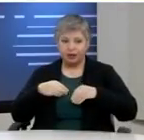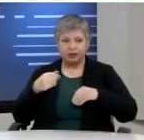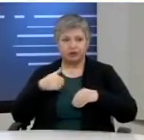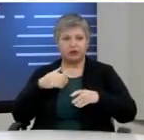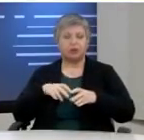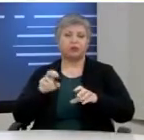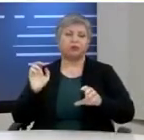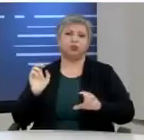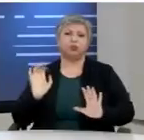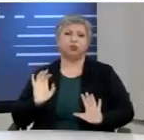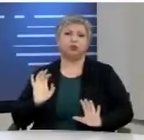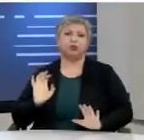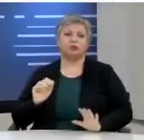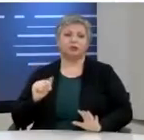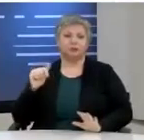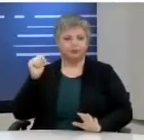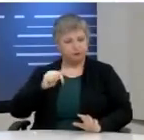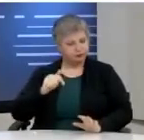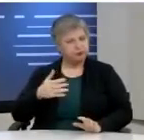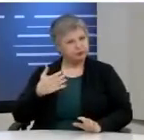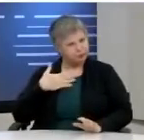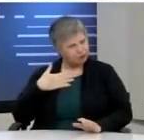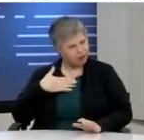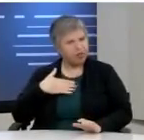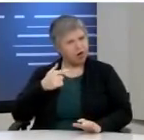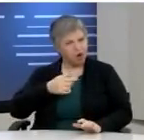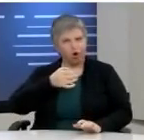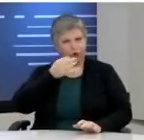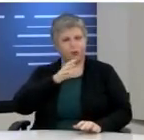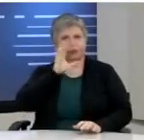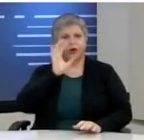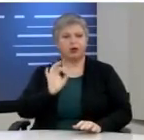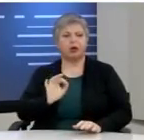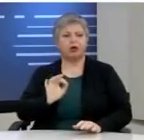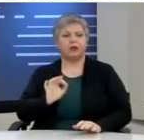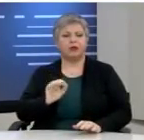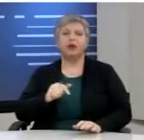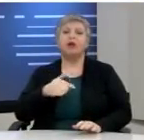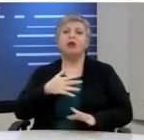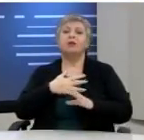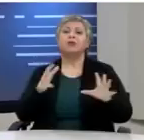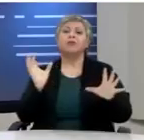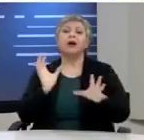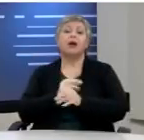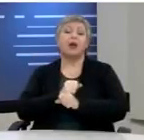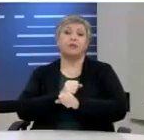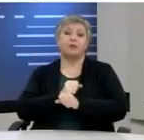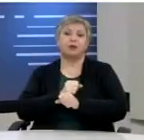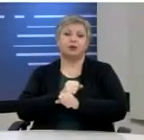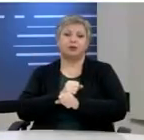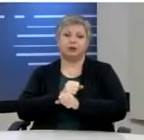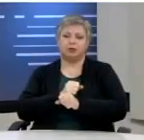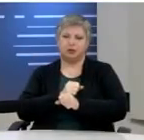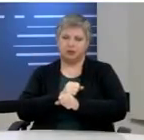Και αυτό πράγματι θα πω εγώ, γιατί θέλω να λέω όλες τις αλήθειες, ήταν μια επιτυχία, ήσυχα, κύριε Βορύδη, ήσυχα.